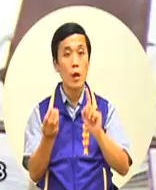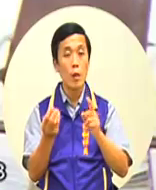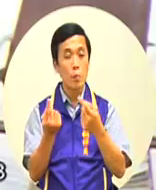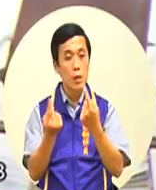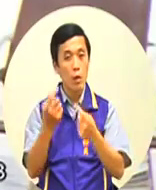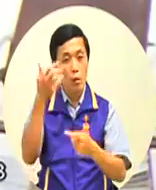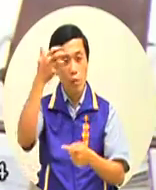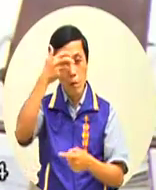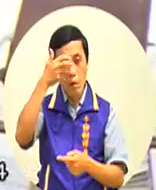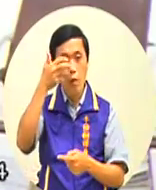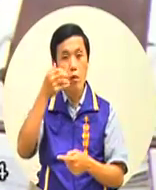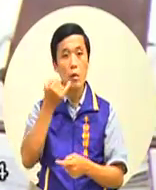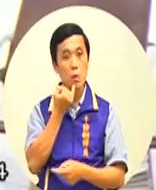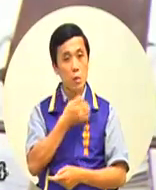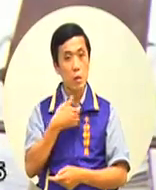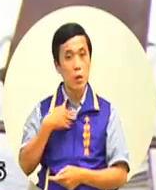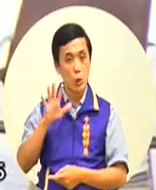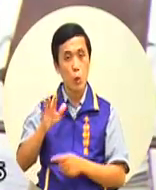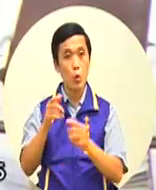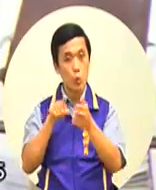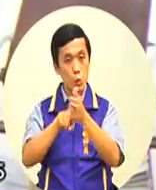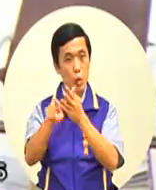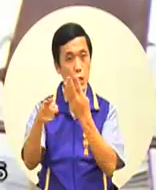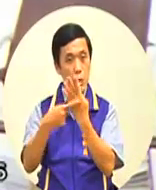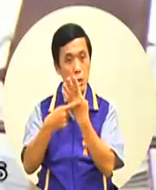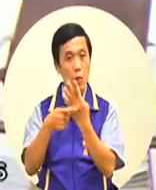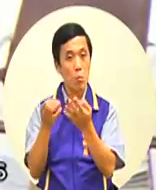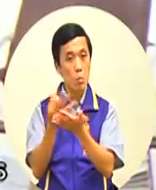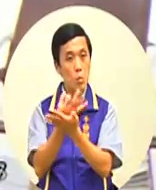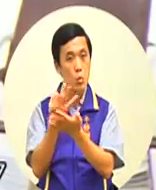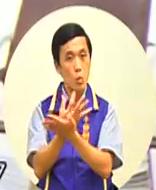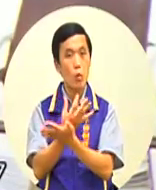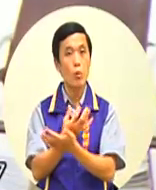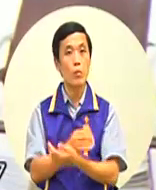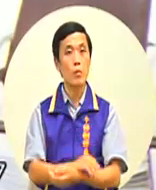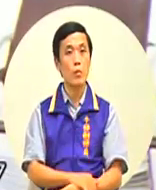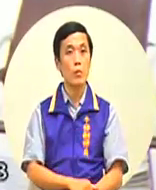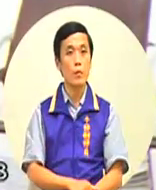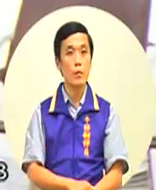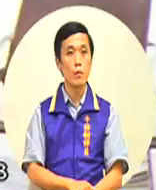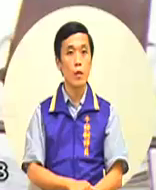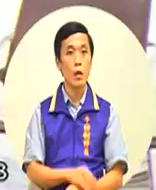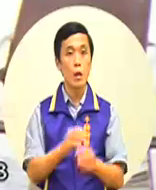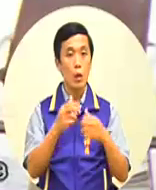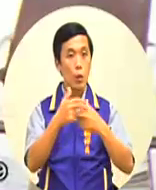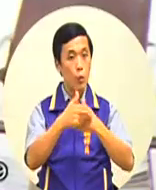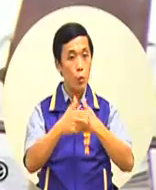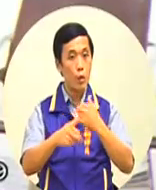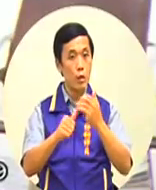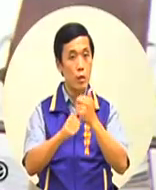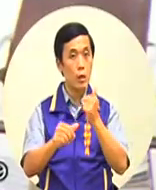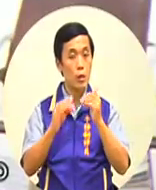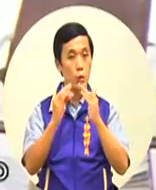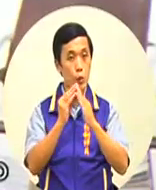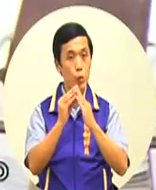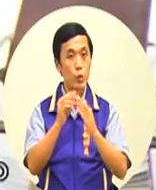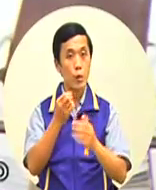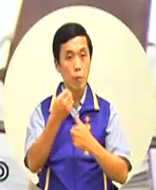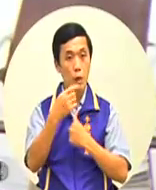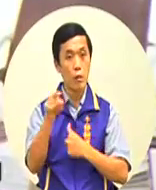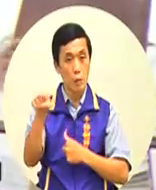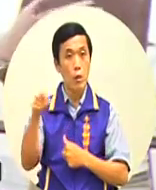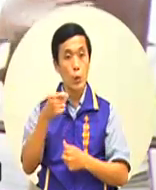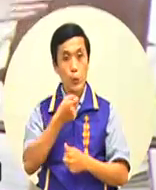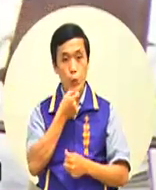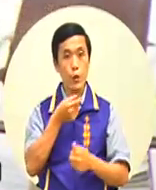的人，或许他有一些专业知识不足嘛，所以卫生局他说他们愿意来做这样的